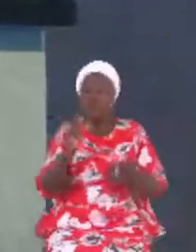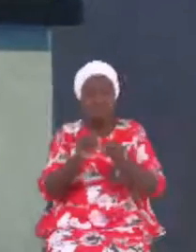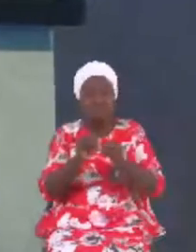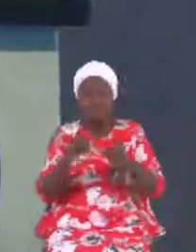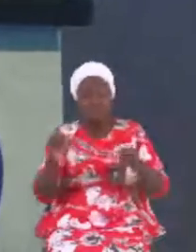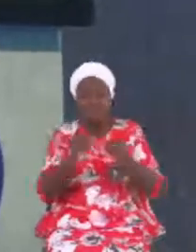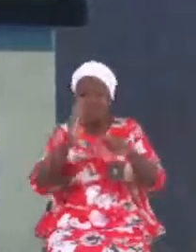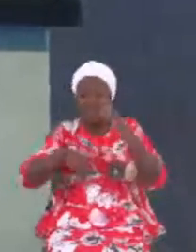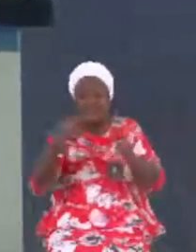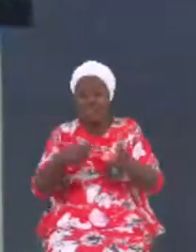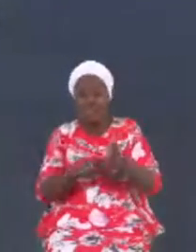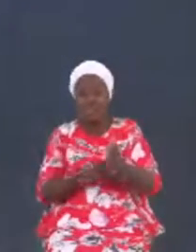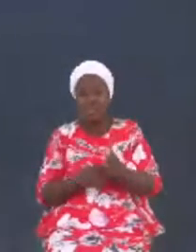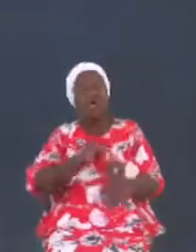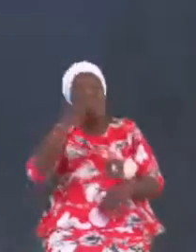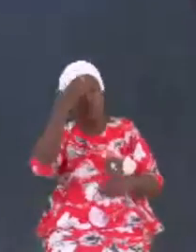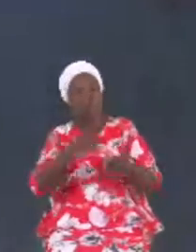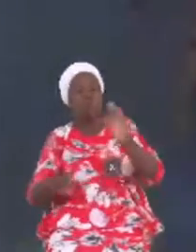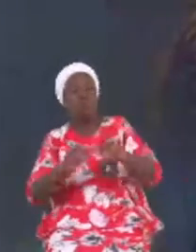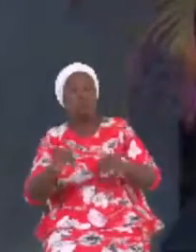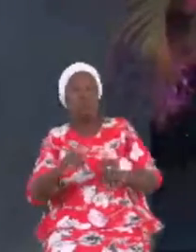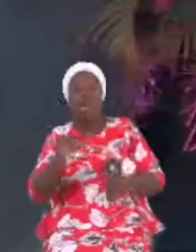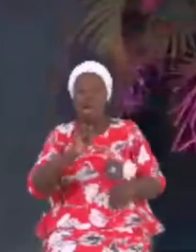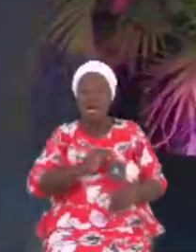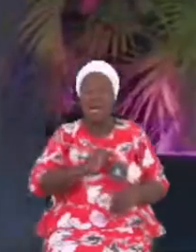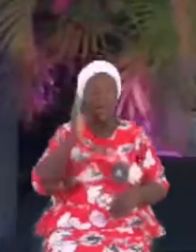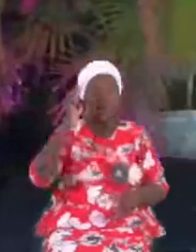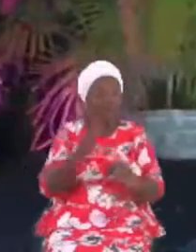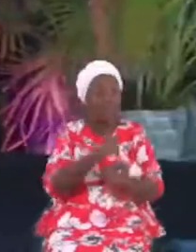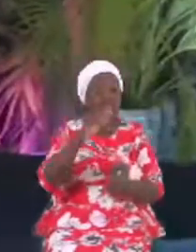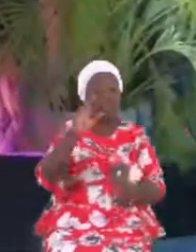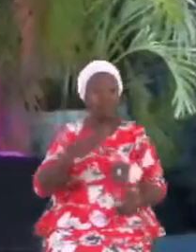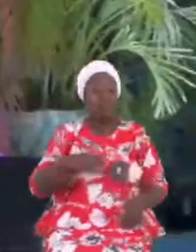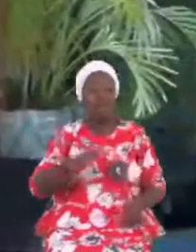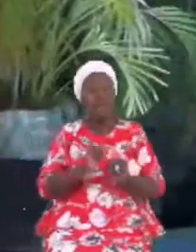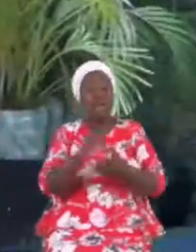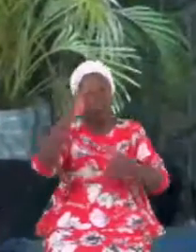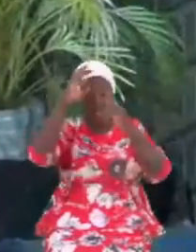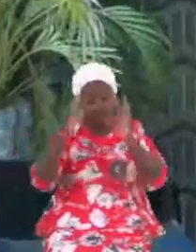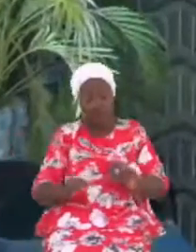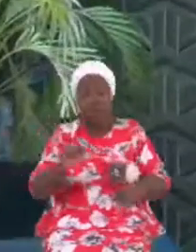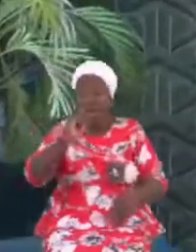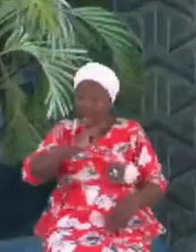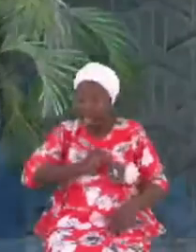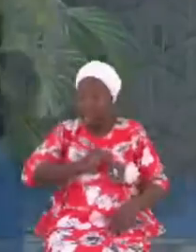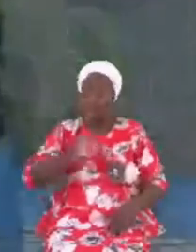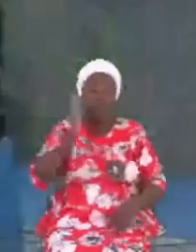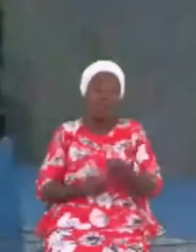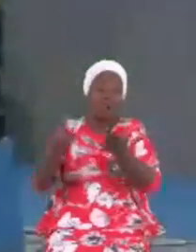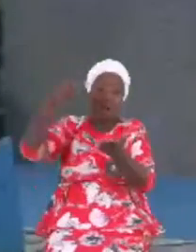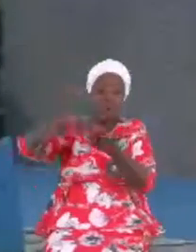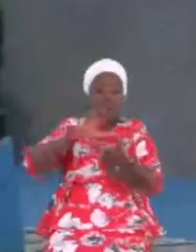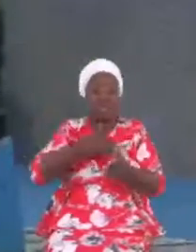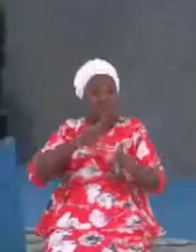plus grande que celle-ci. Alors je sais ce que je vais faire. Je prendrai une décision. Je me lèverai, j'irai vers mon